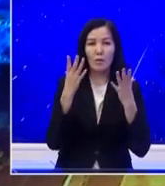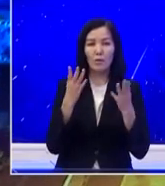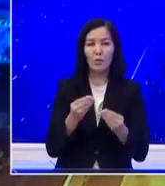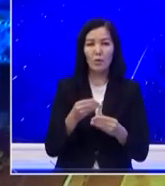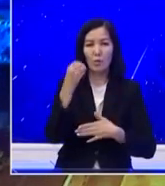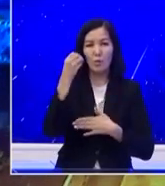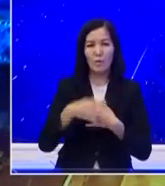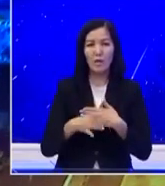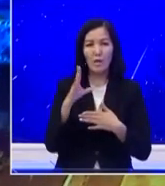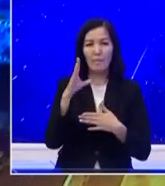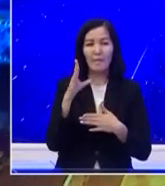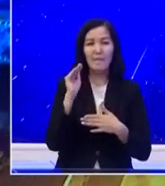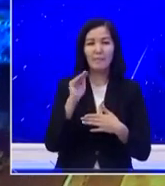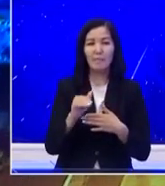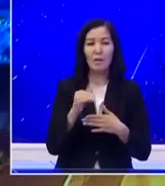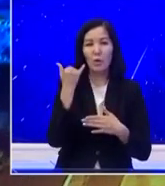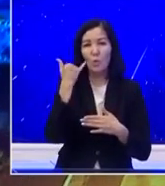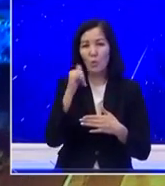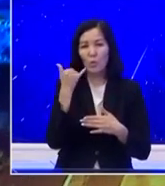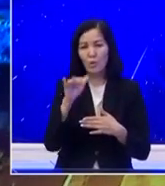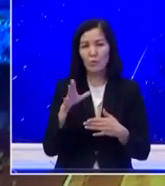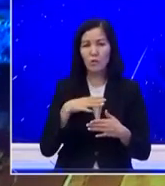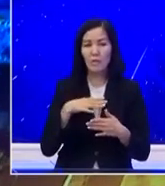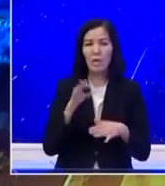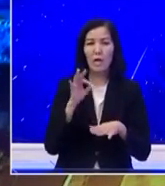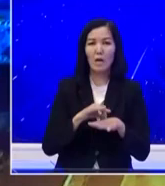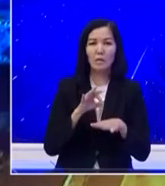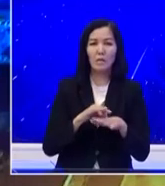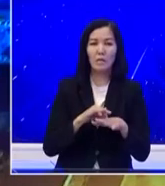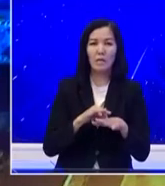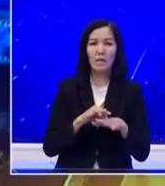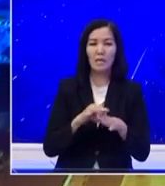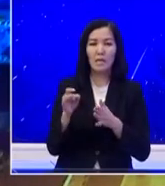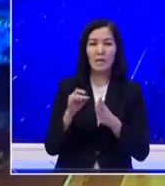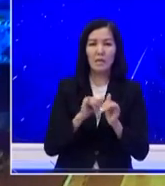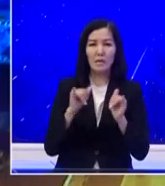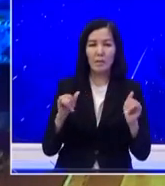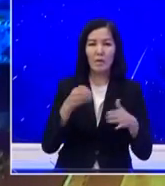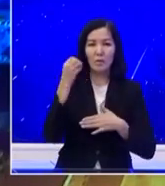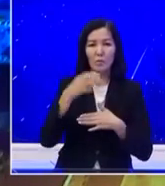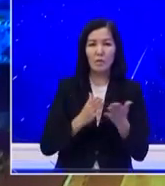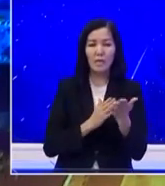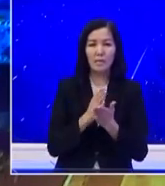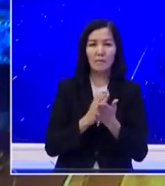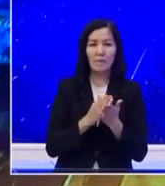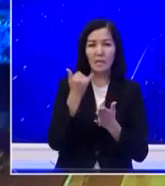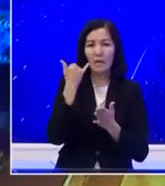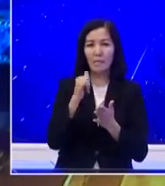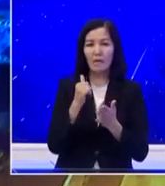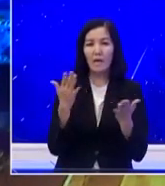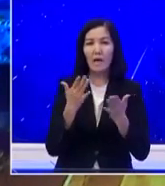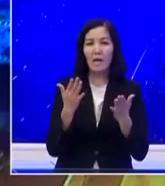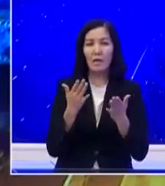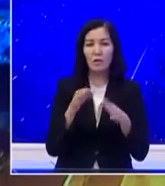қал орталыққа 5000 қоңырау келіп түседі. Мұндай үндеттің денген тұста орталық қызметімен операторлар жұмысы қалай жүріп